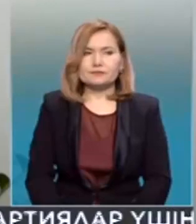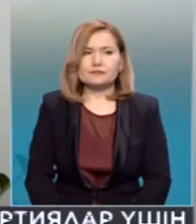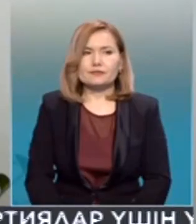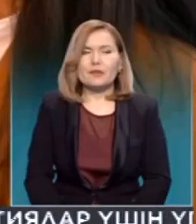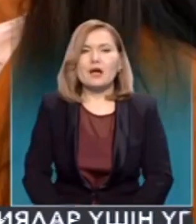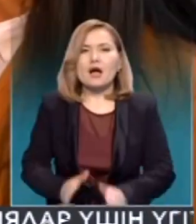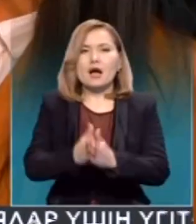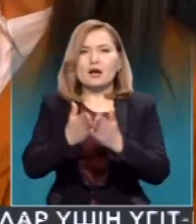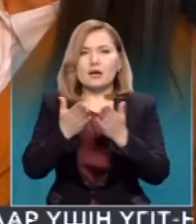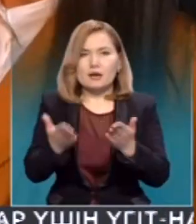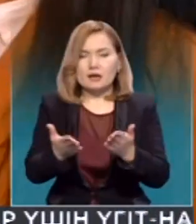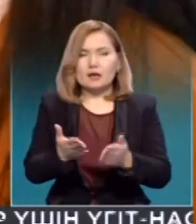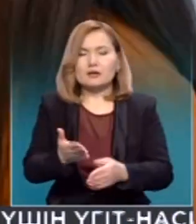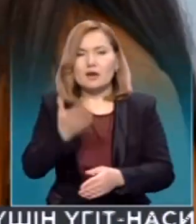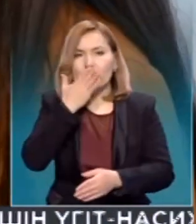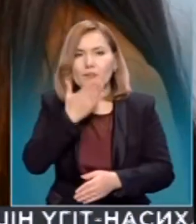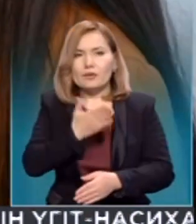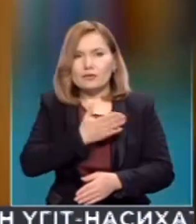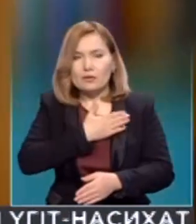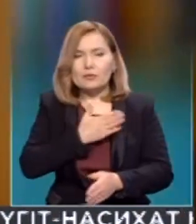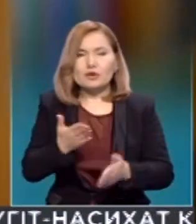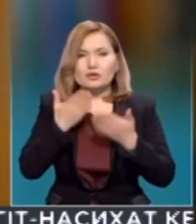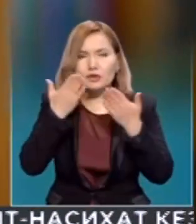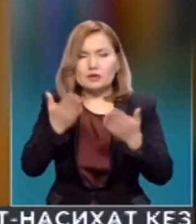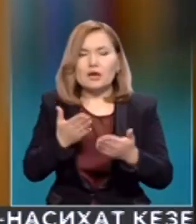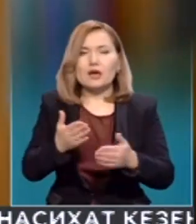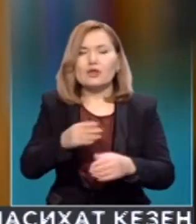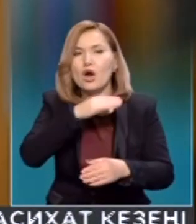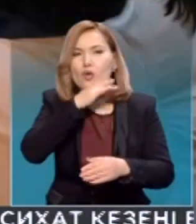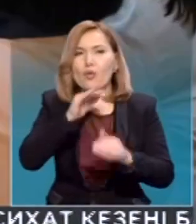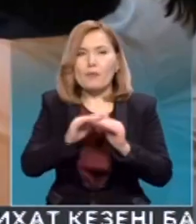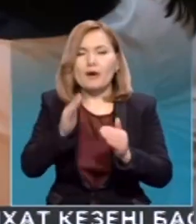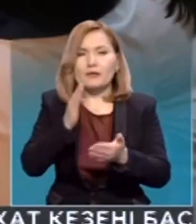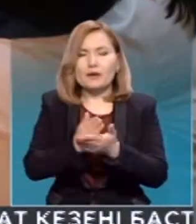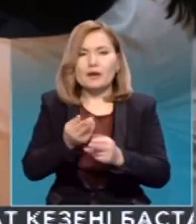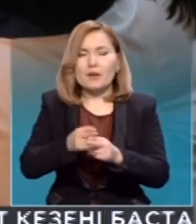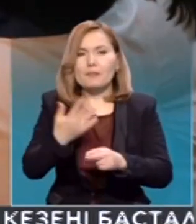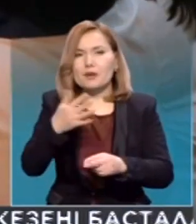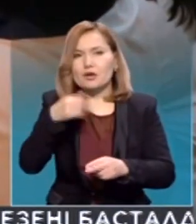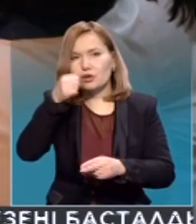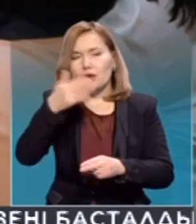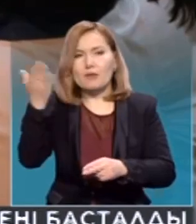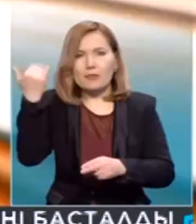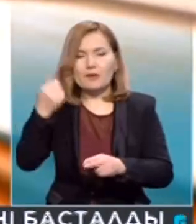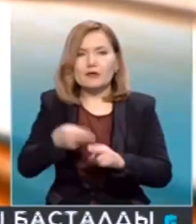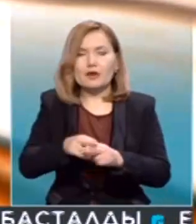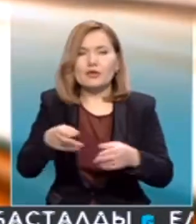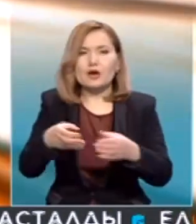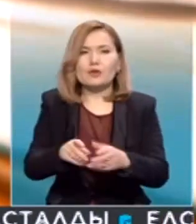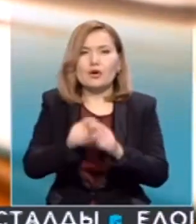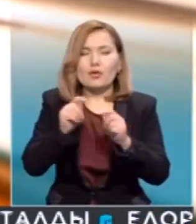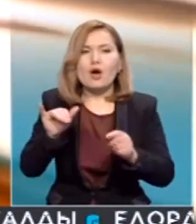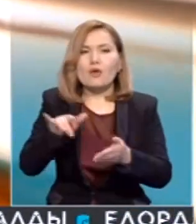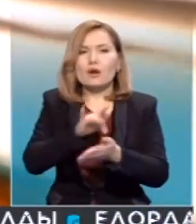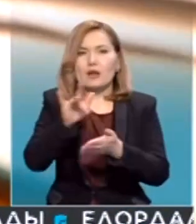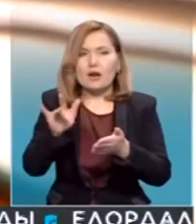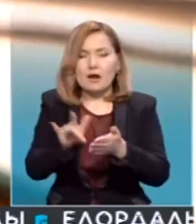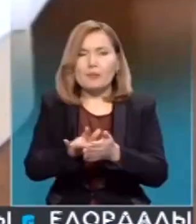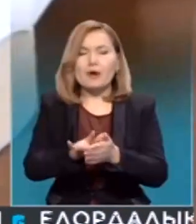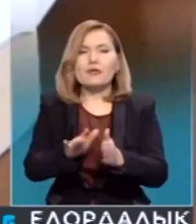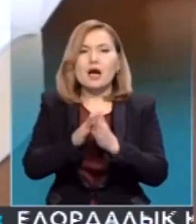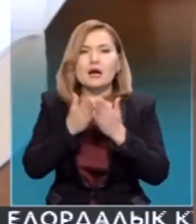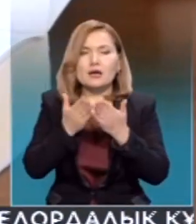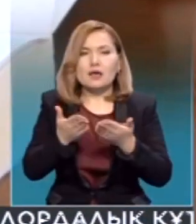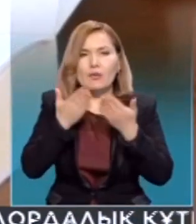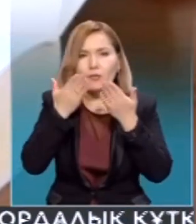Кітап құмар Индира көп балалы ана. Жылына кемінде 10 кітап оқиды. 5 жыл бұрын Букдейтің ақжайық атты топ құрып, Оралда кітап оқитын ортаның